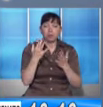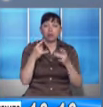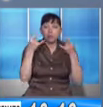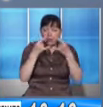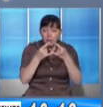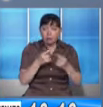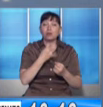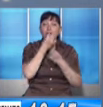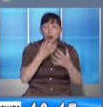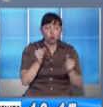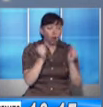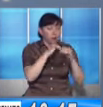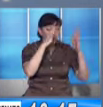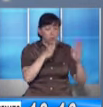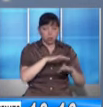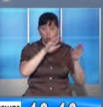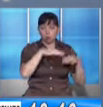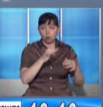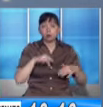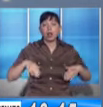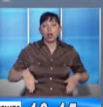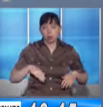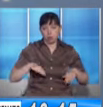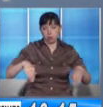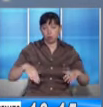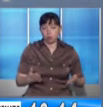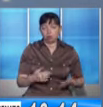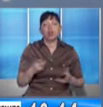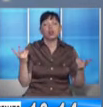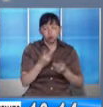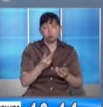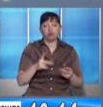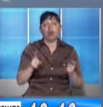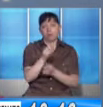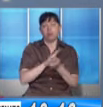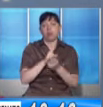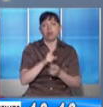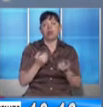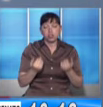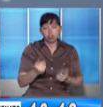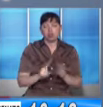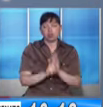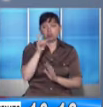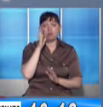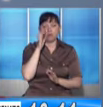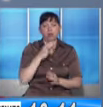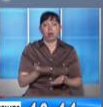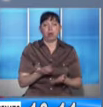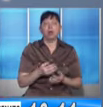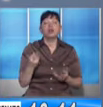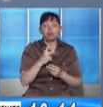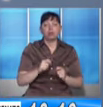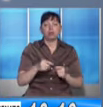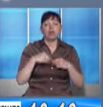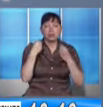noastre. A venit timpul, stimați prieteni, ca să schimbăm ceva în țara asta. A venit timpul ca să vă dați